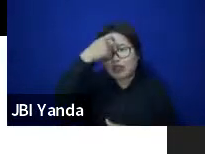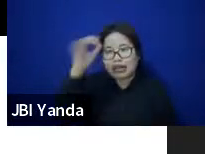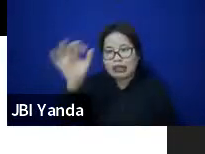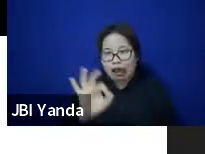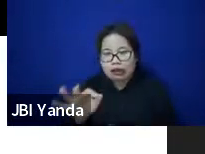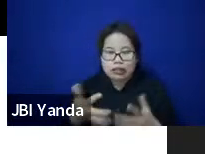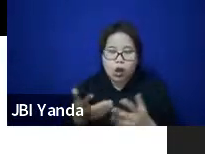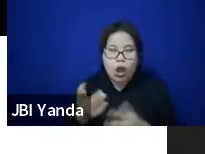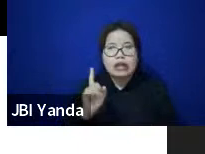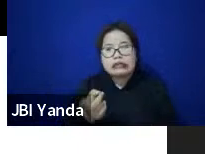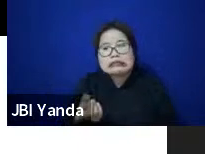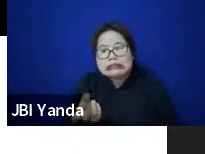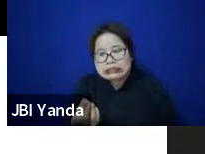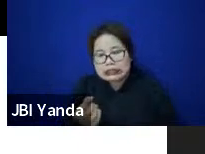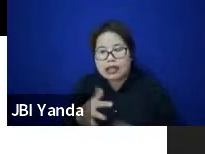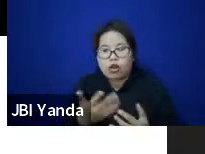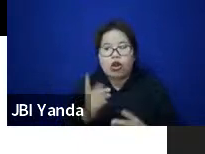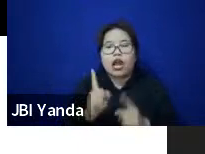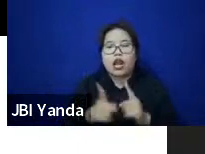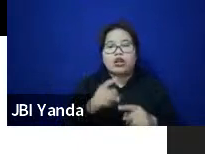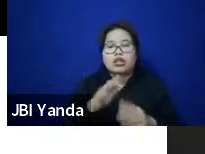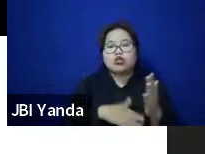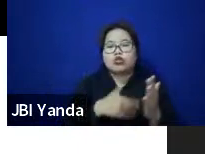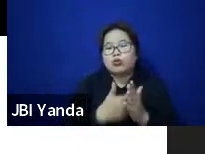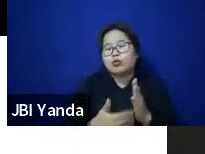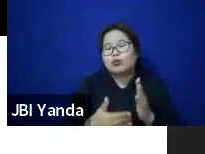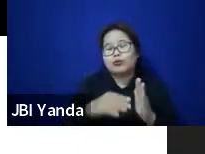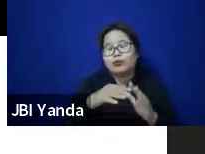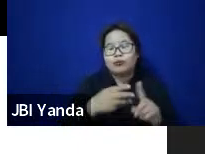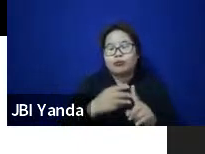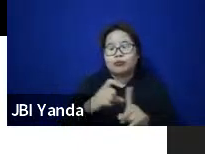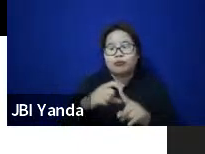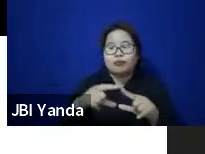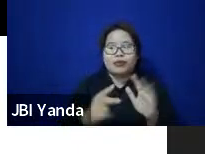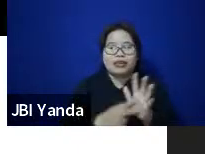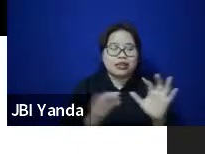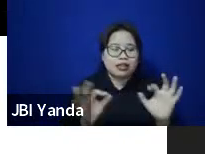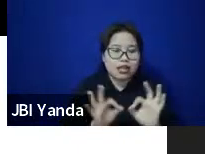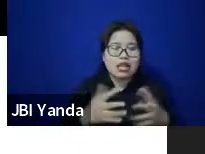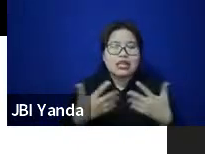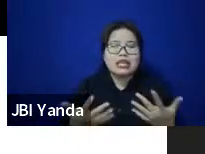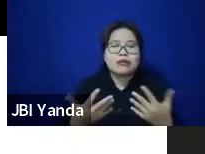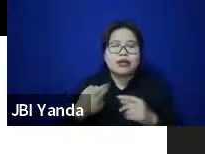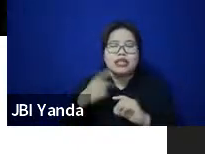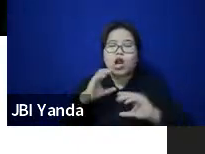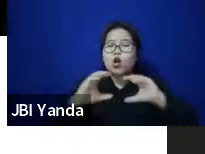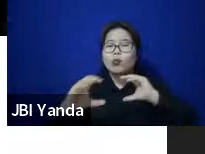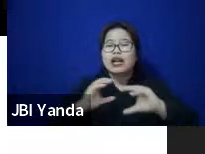dan tidak ada di kurikulum kebidanan. Bagaimana caranya kita berkomunikasi dengan orang misalnya yang tidak bisa